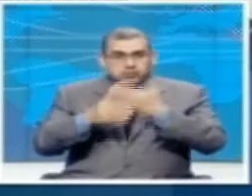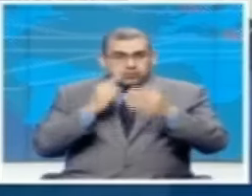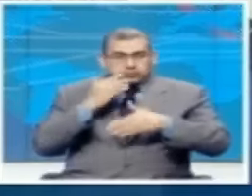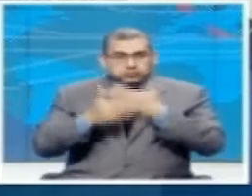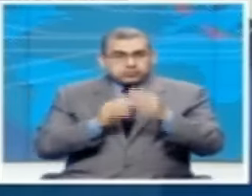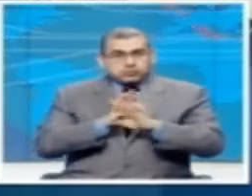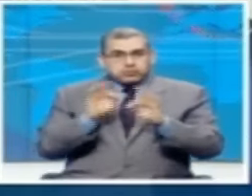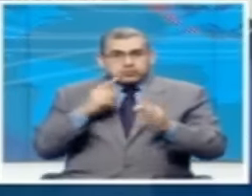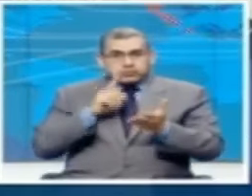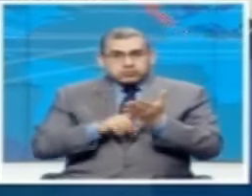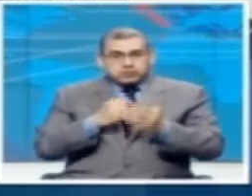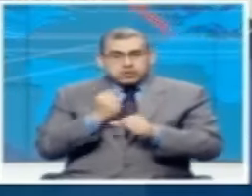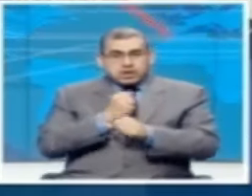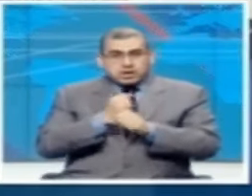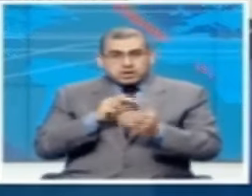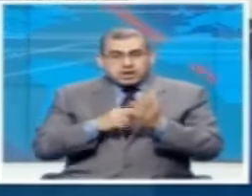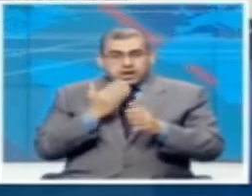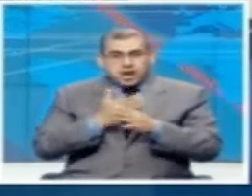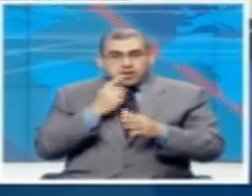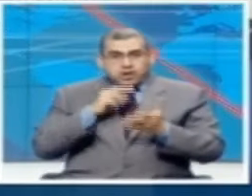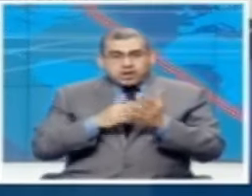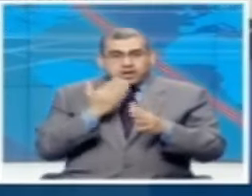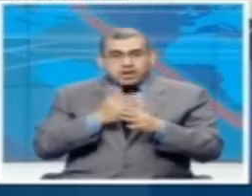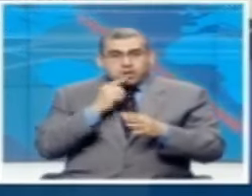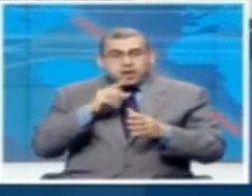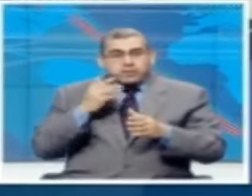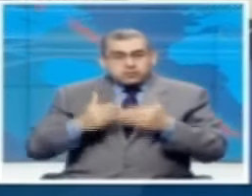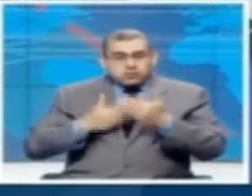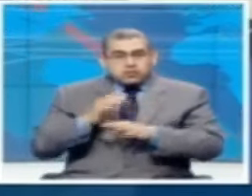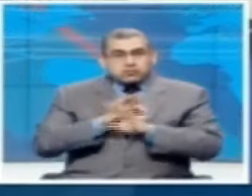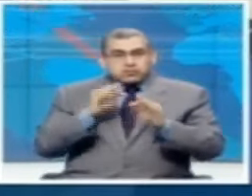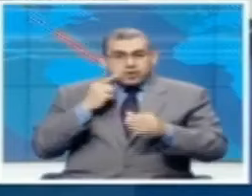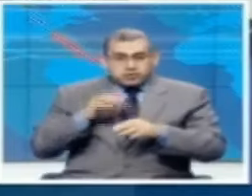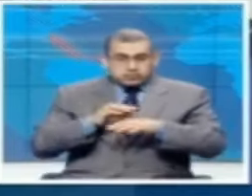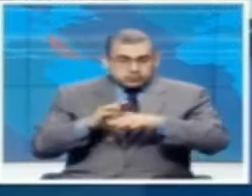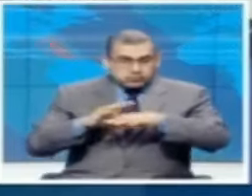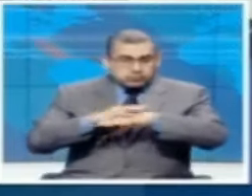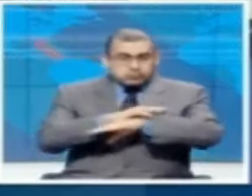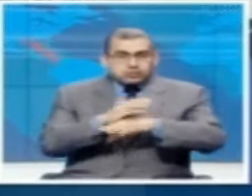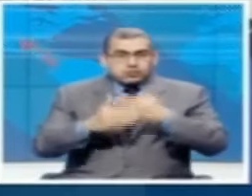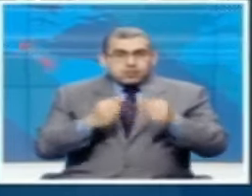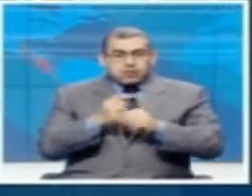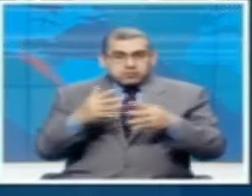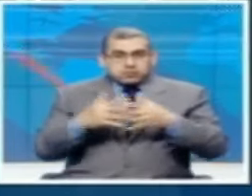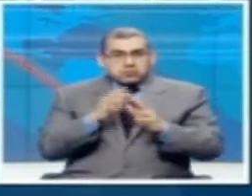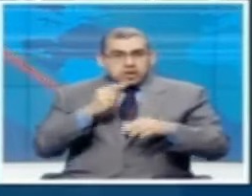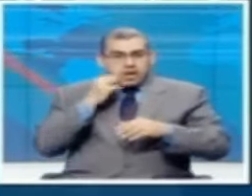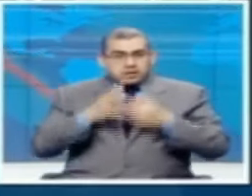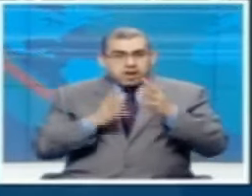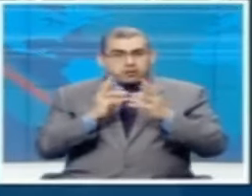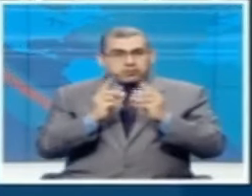فبي قدر البني ادم اللي تعرض لحاله زي ديت طبعا انه يرجع سريعا للمجتمع ويبقى عضو فعال فيها انت